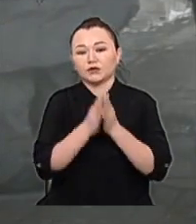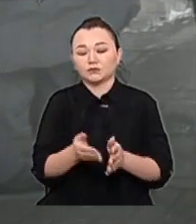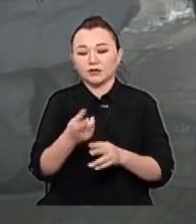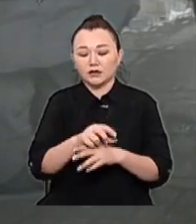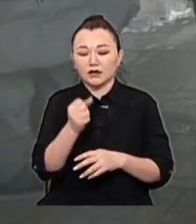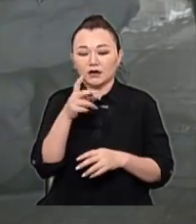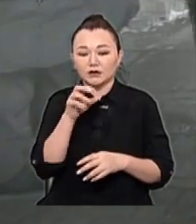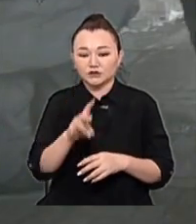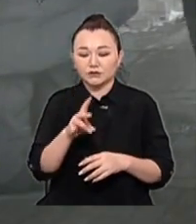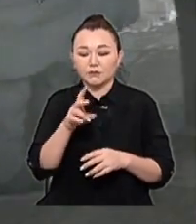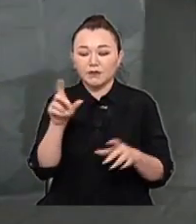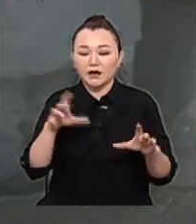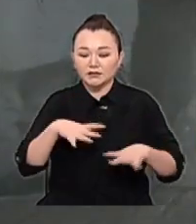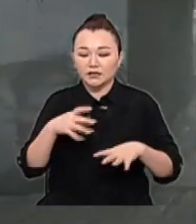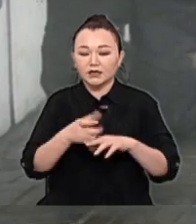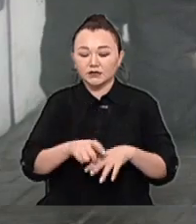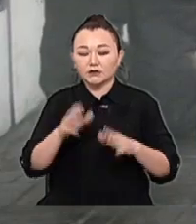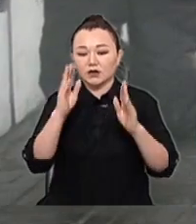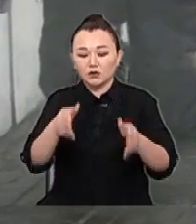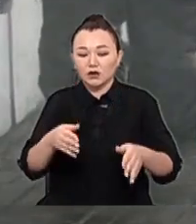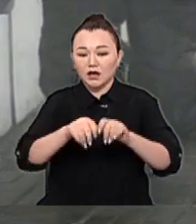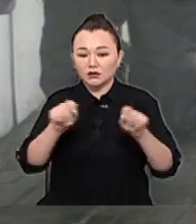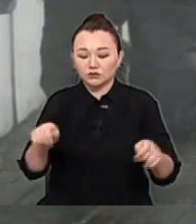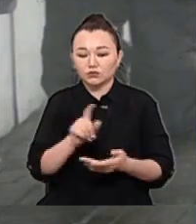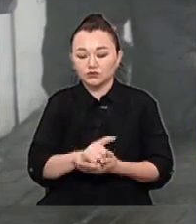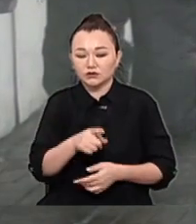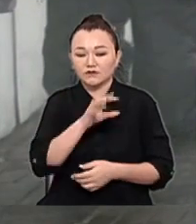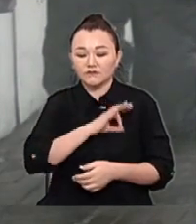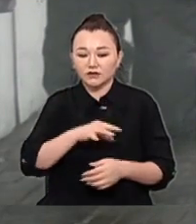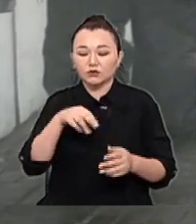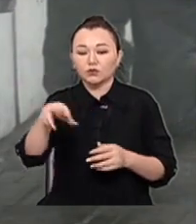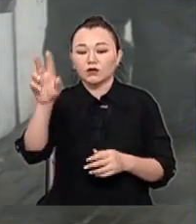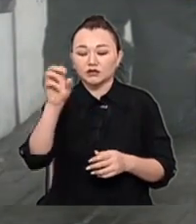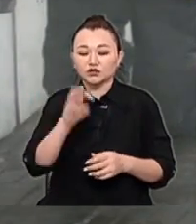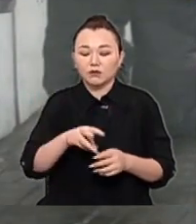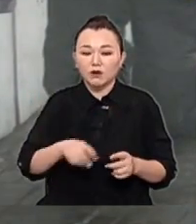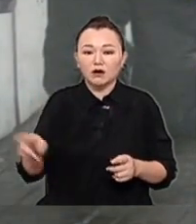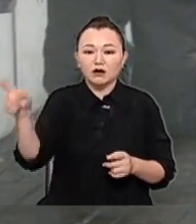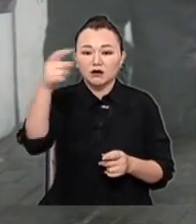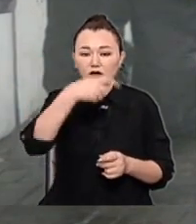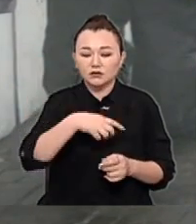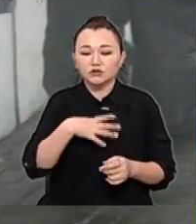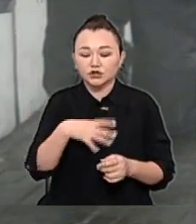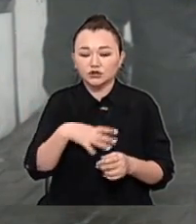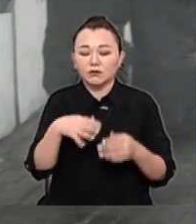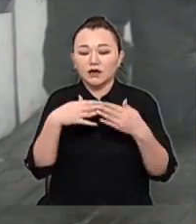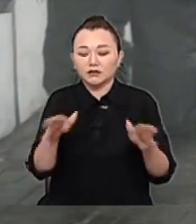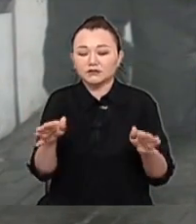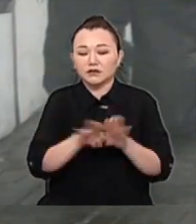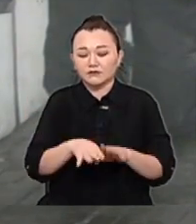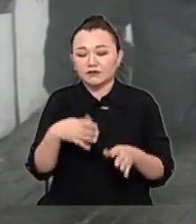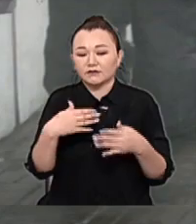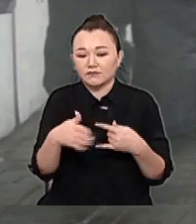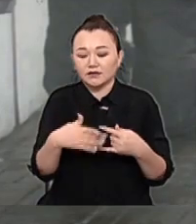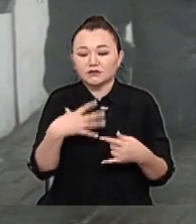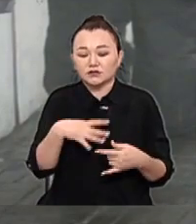Ақшың базарынан бізге мына жолды ашып берді. Мына жерден выгодно нам выйти туда, чем она уже на айналып барғанша. Зачем открывать, закрывать это дверь, я не